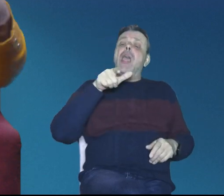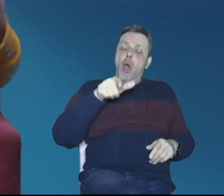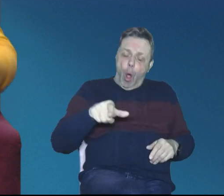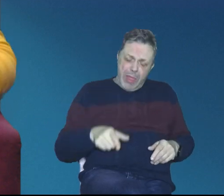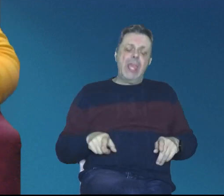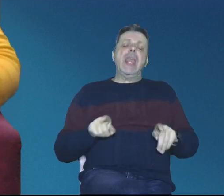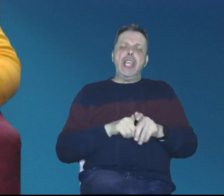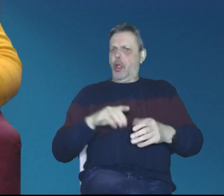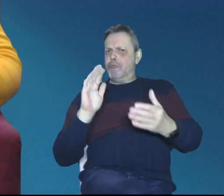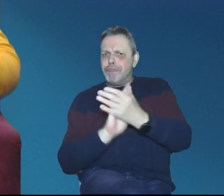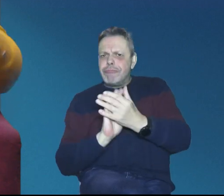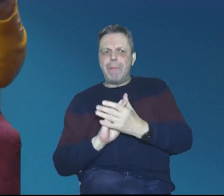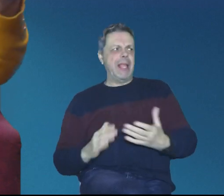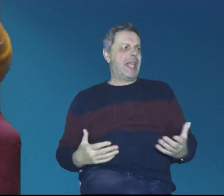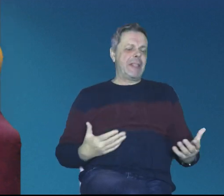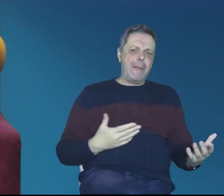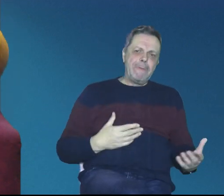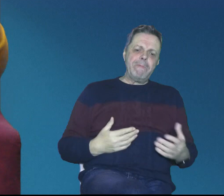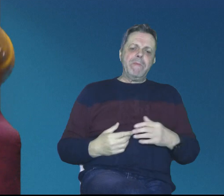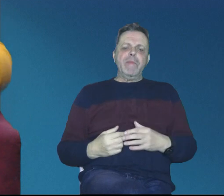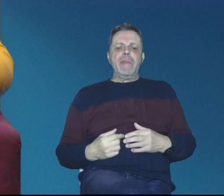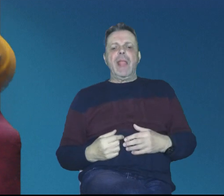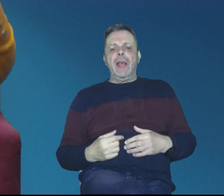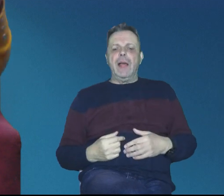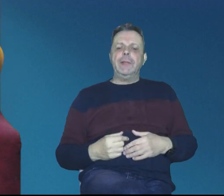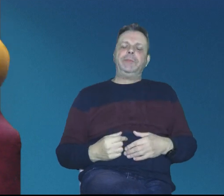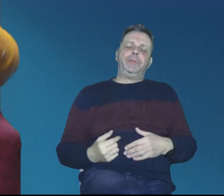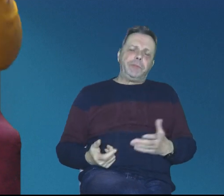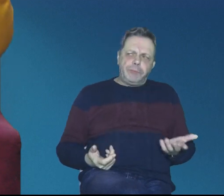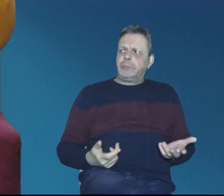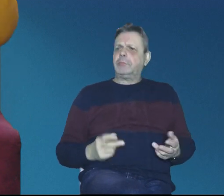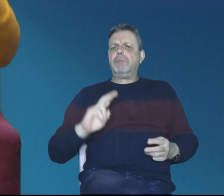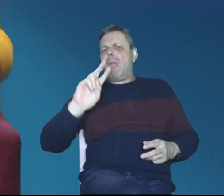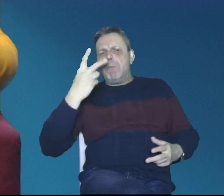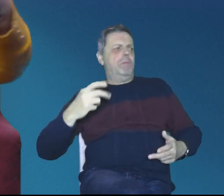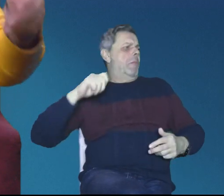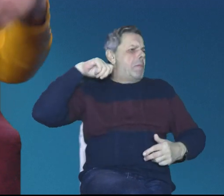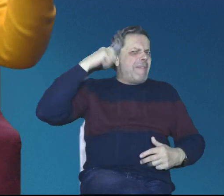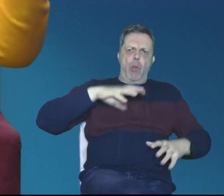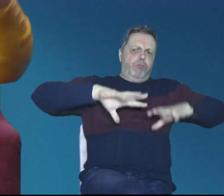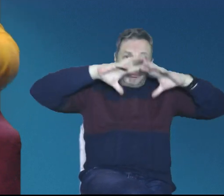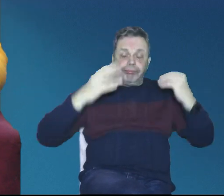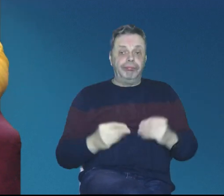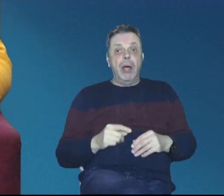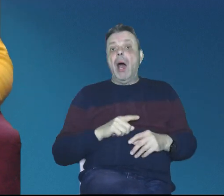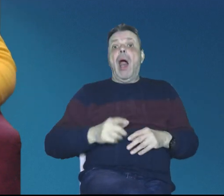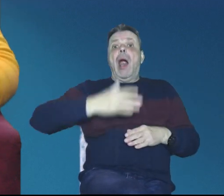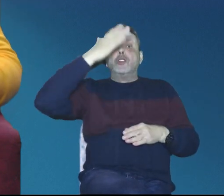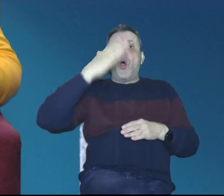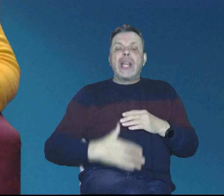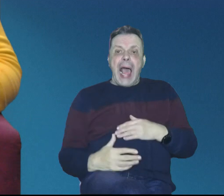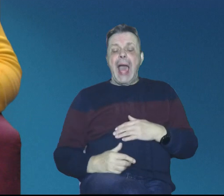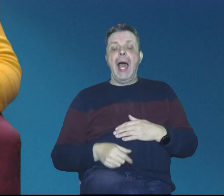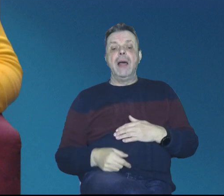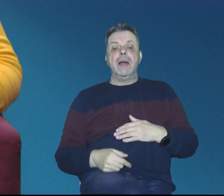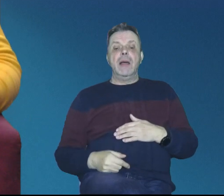čak se i oni usude, ne znam, zapljeskati ili na poziv, kažem ajmo sada bravo, svi bravo, ili zapjevaju tako. Ali